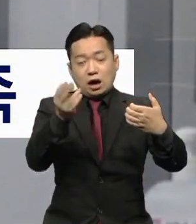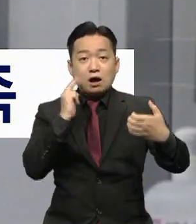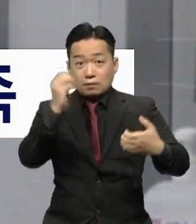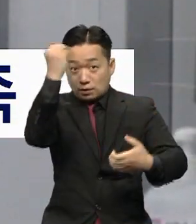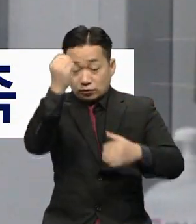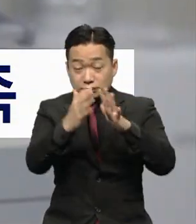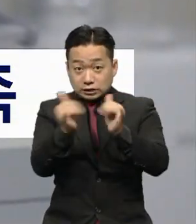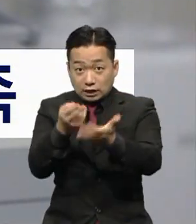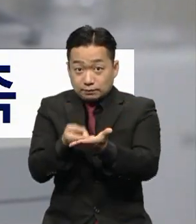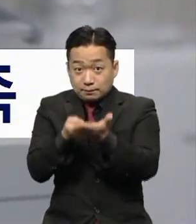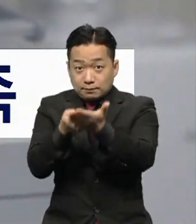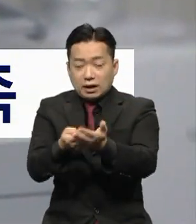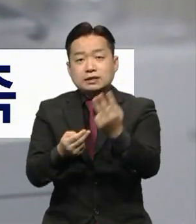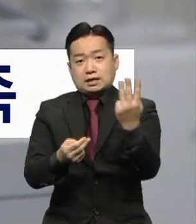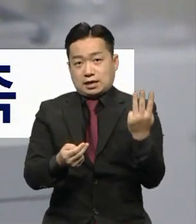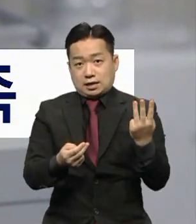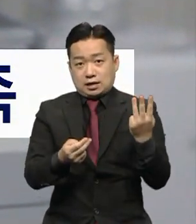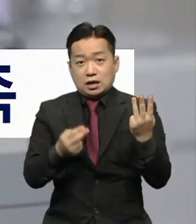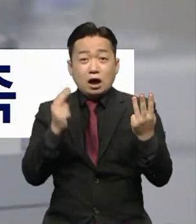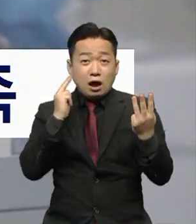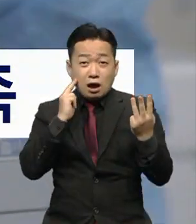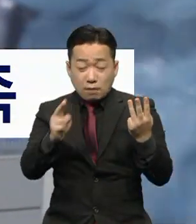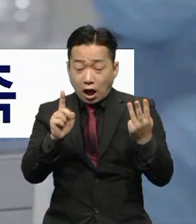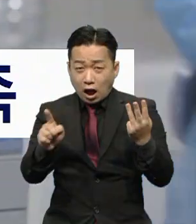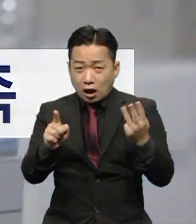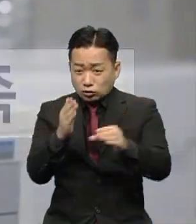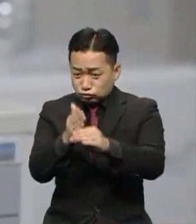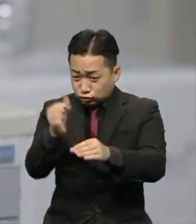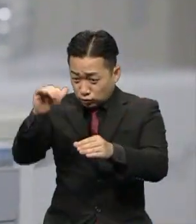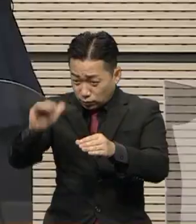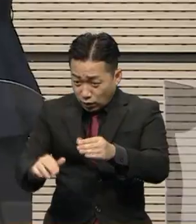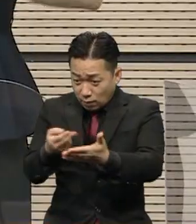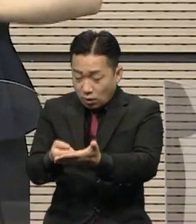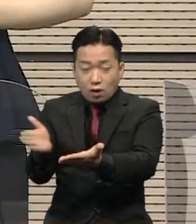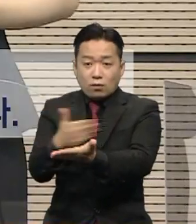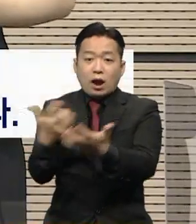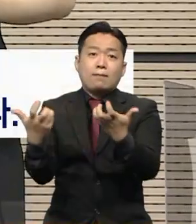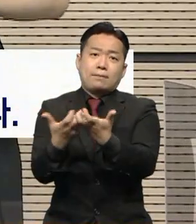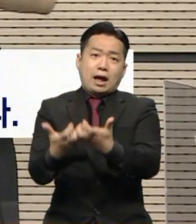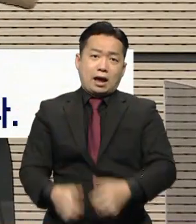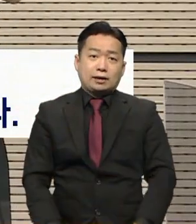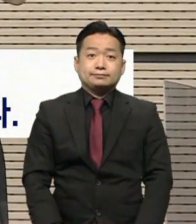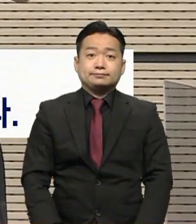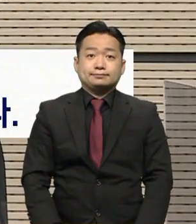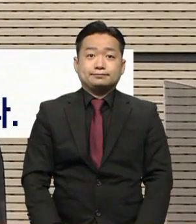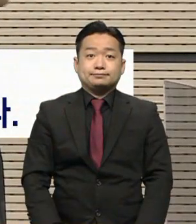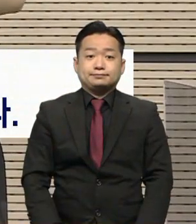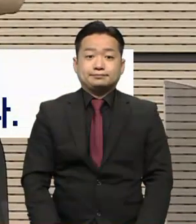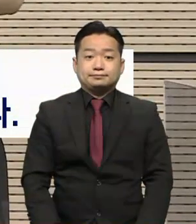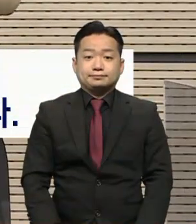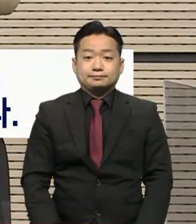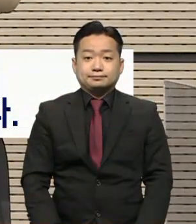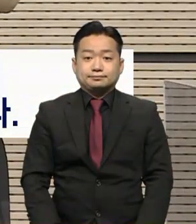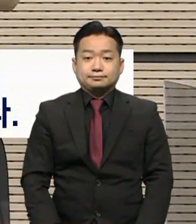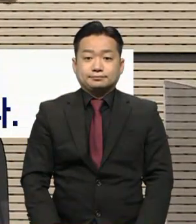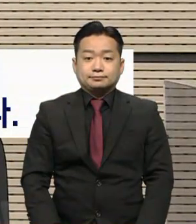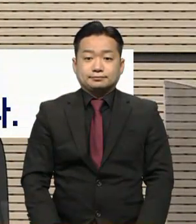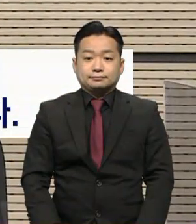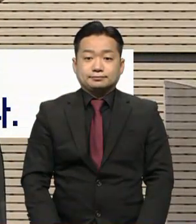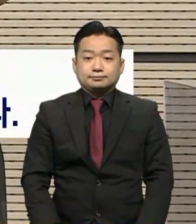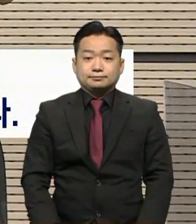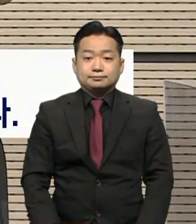3개, 준중환자 병상은 하나도 남지 않았습니다. 비수도권의 경우 병상 현황을 예의주시하고